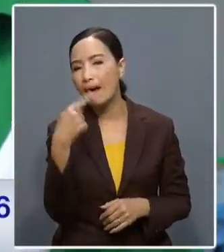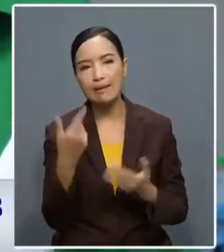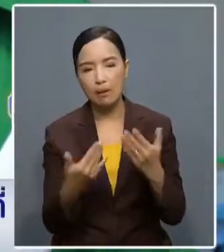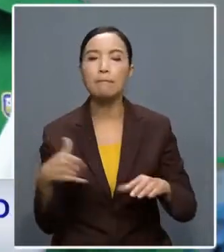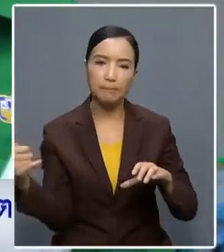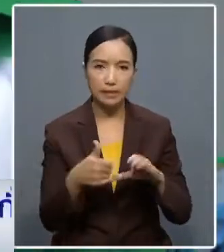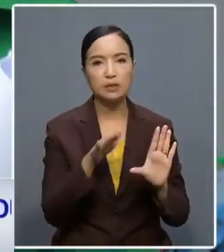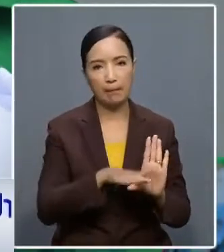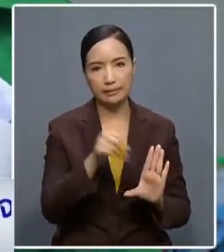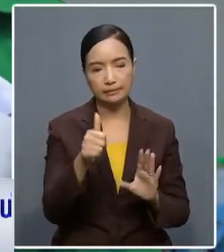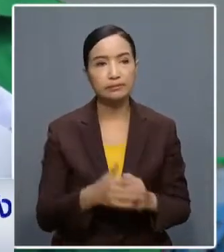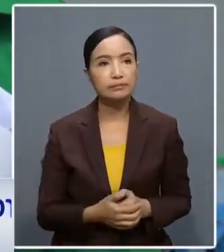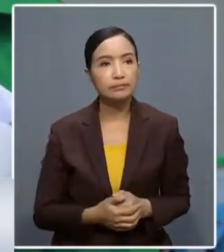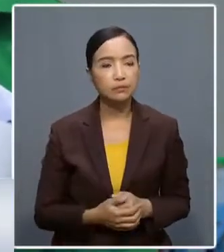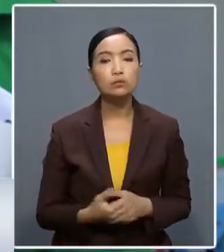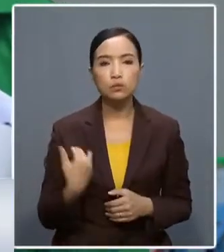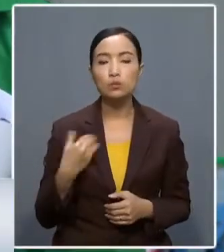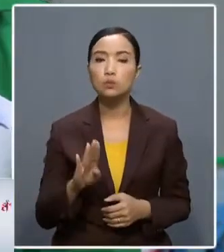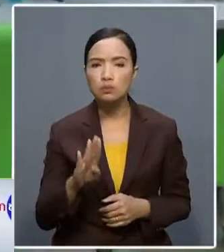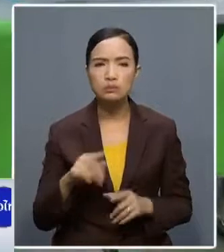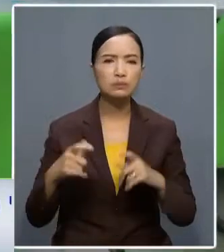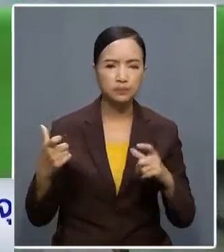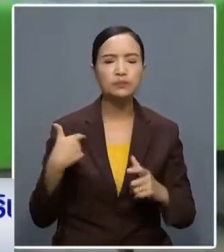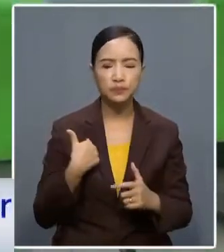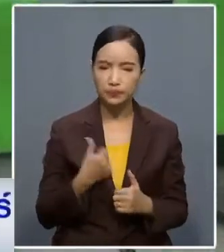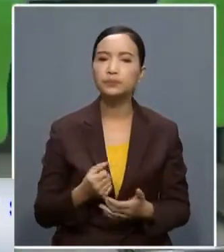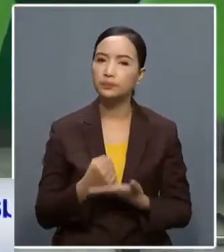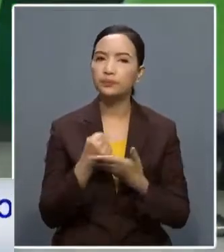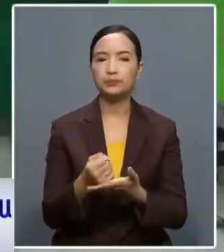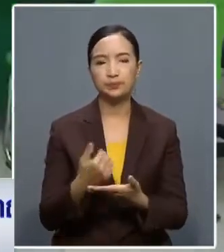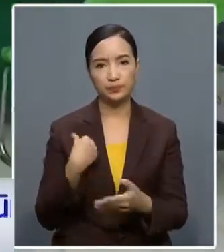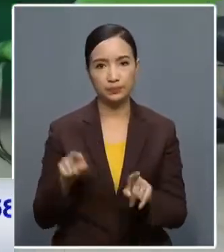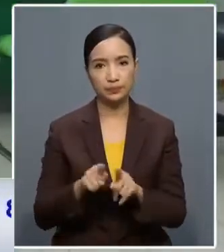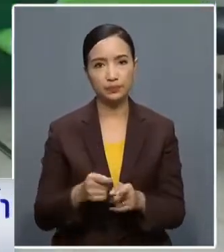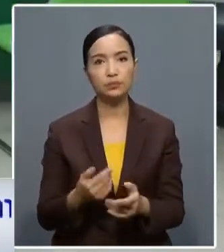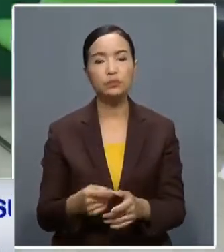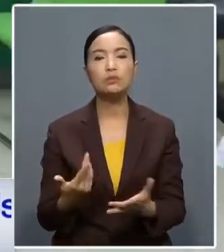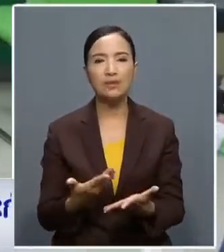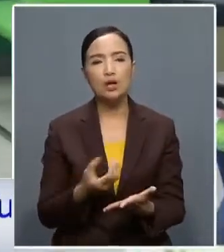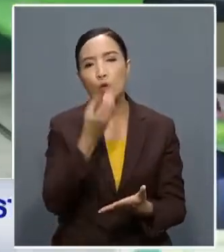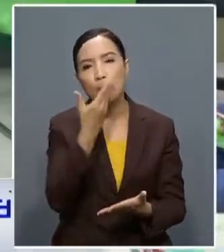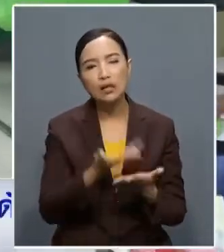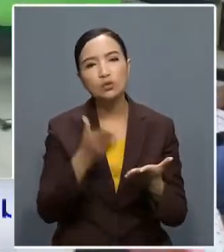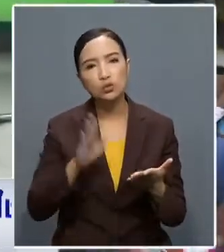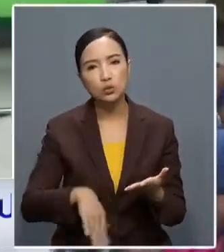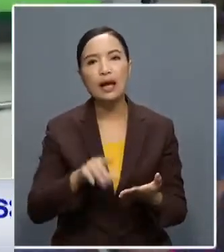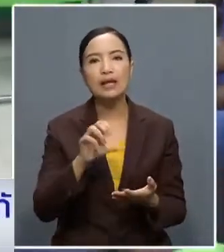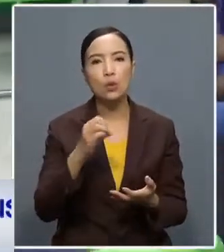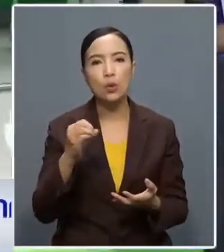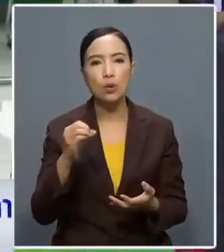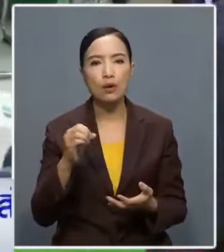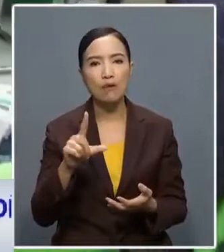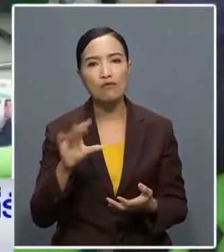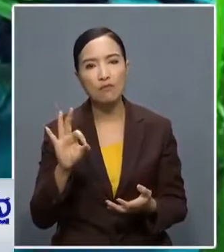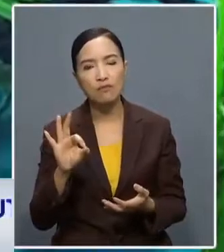ใหญ ่ นะครับเราก็มีมาตรการช่วยเหลือเหมือนกันนะคร ับ เนาะสนับสนุนสินเชื่อซอฟโลนตามมาตรการของธนาคารแห่งประเทศไทยนะ